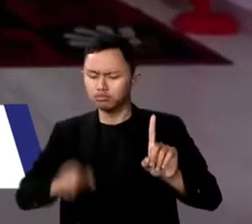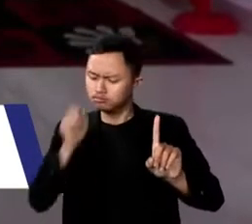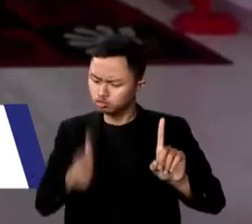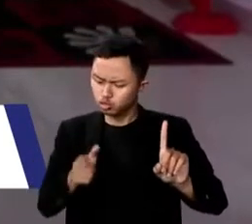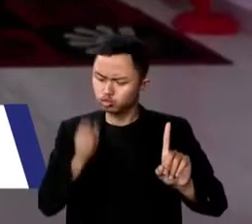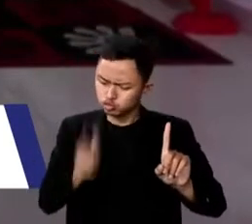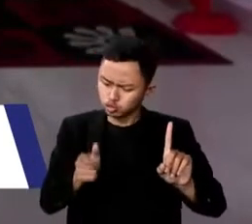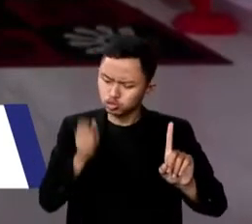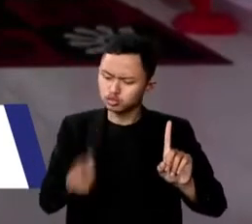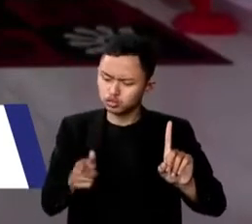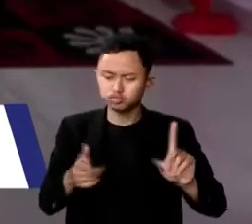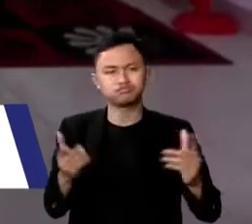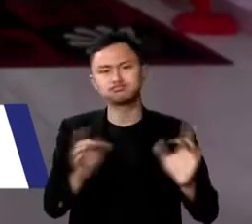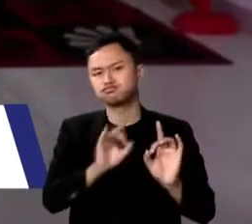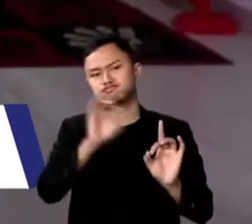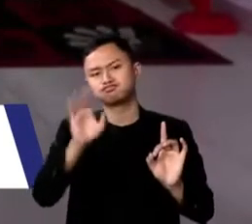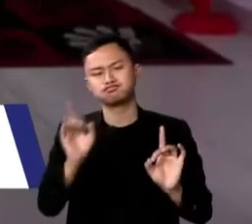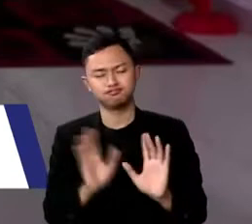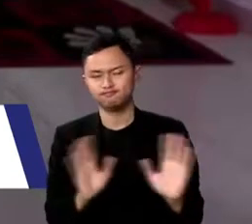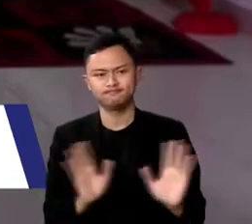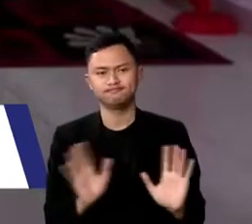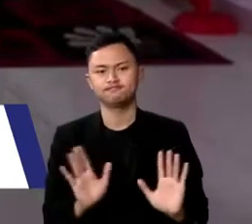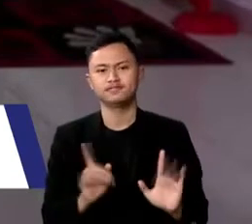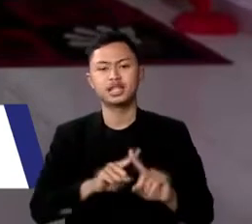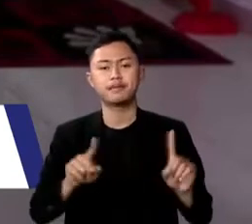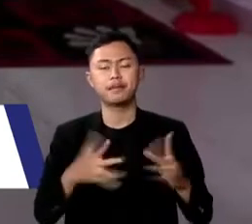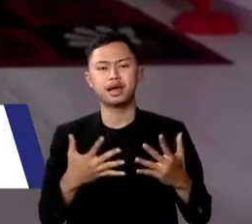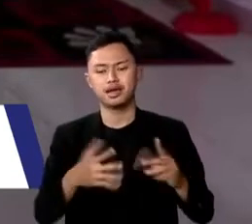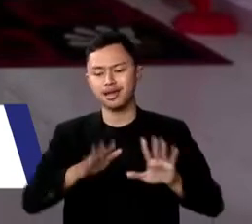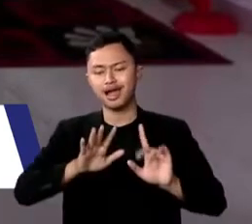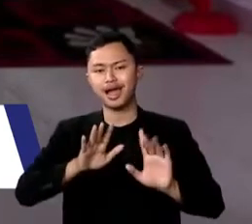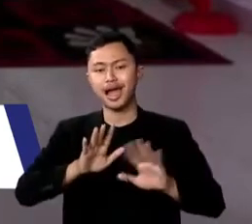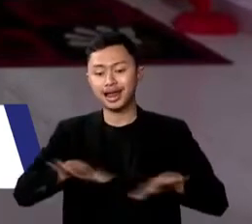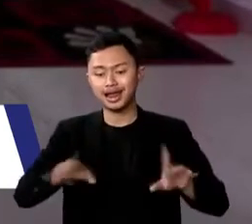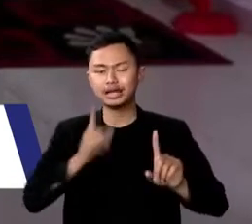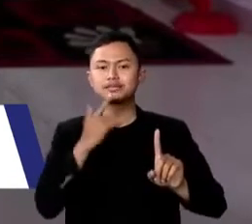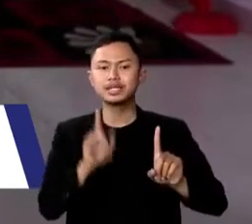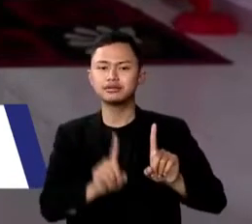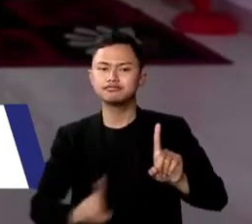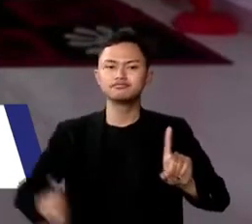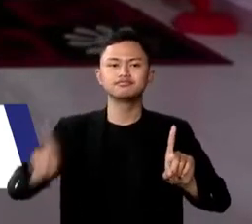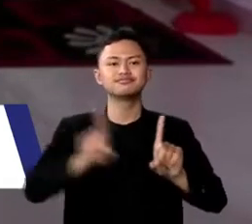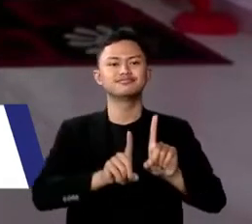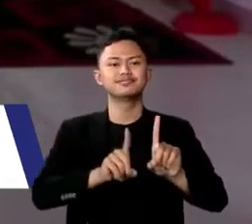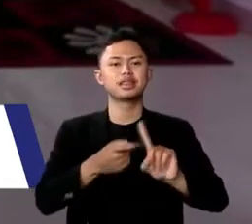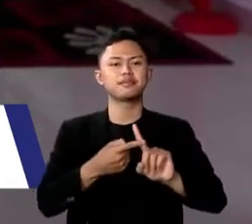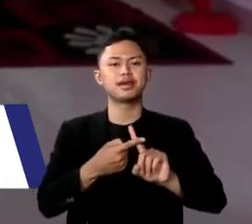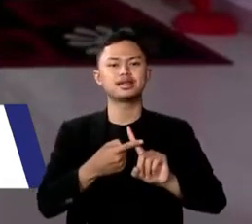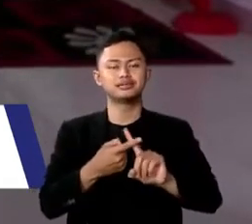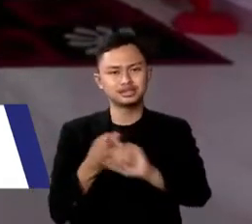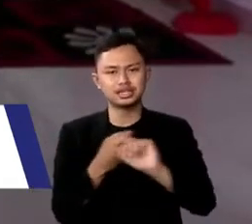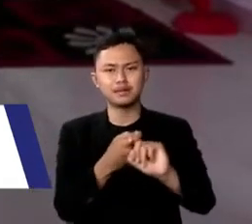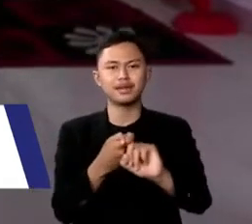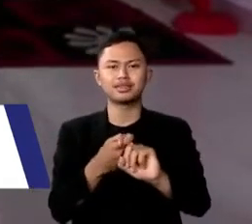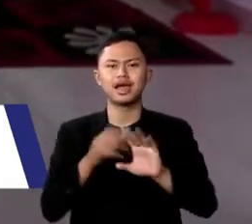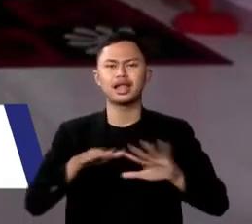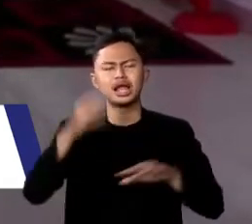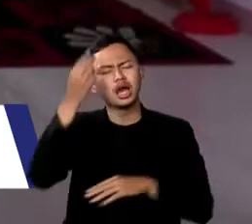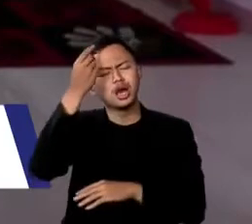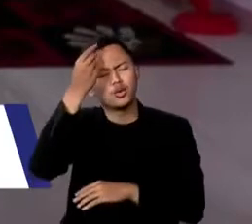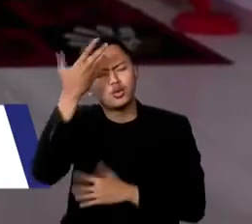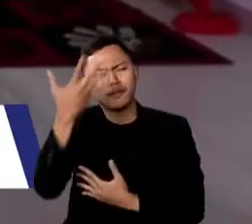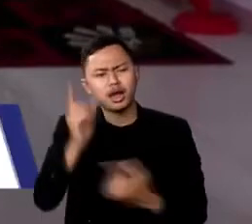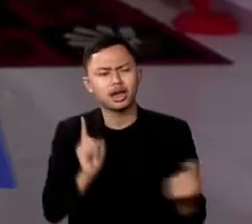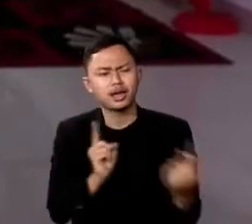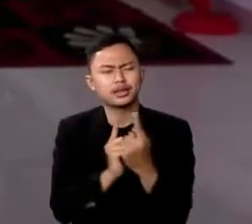perintah instruksi komando dan sebagainya Tetapi lebih sebagai sahabat bagi teman anak-anak lain sangat rindu